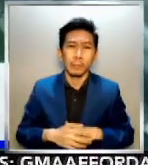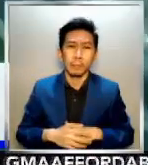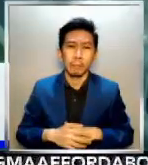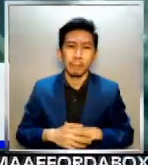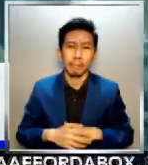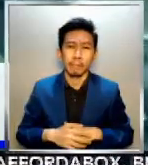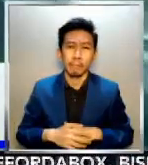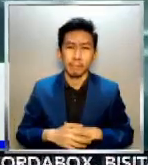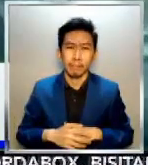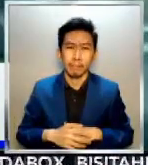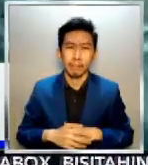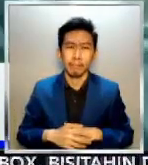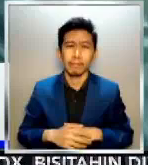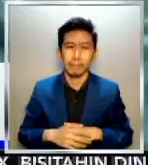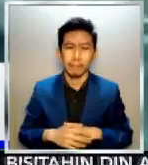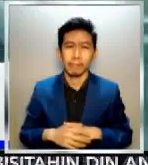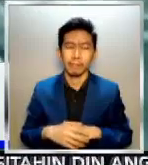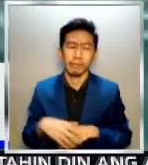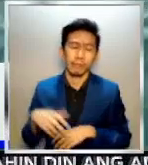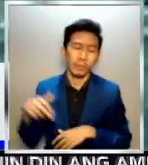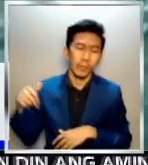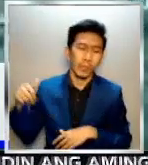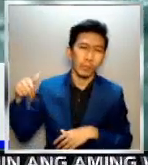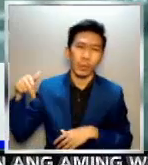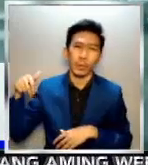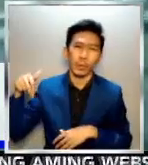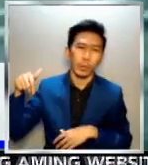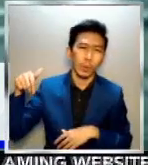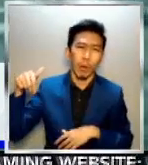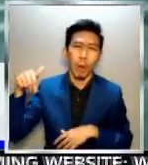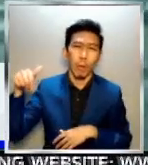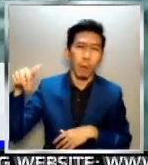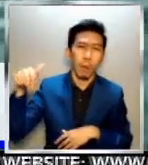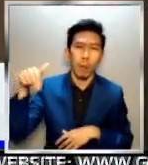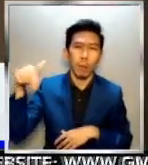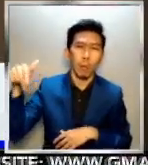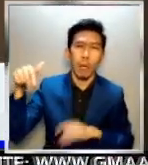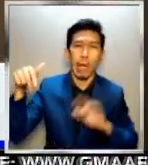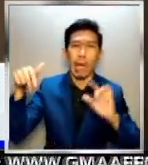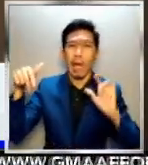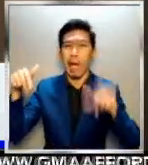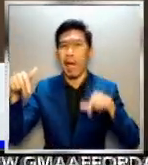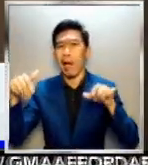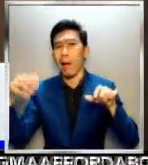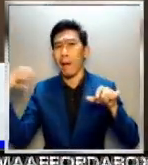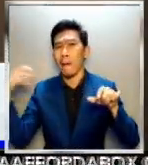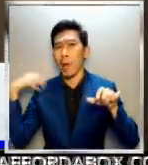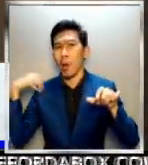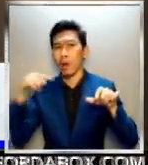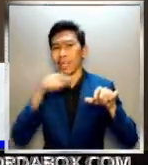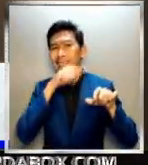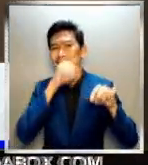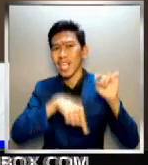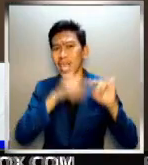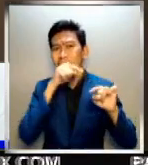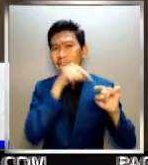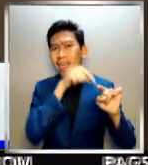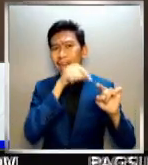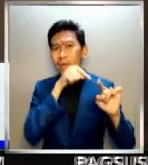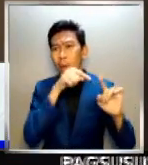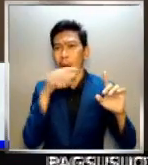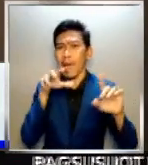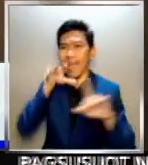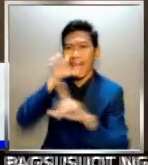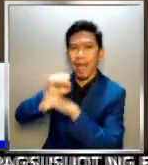tulong. Habang naglalakad, nakita raw si Rose ng lalaking kaibigan ng kanyang employer at tinawagan ng employer at sinundo